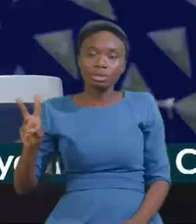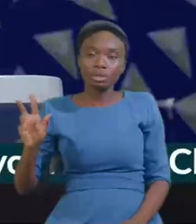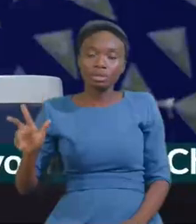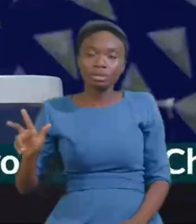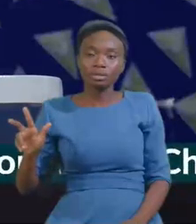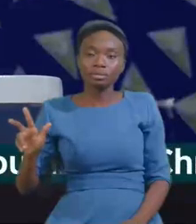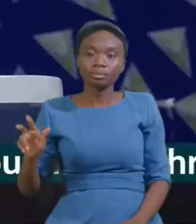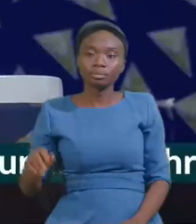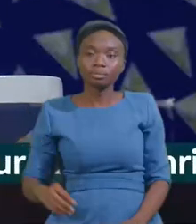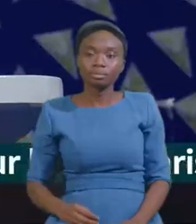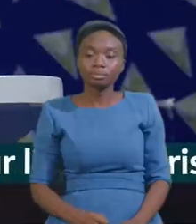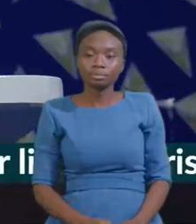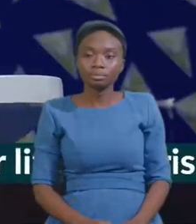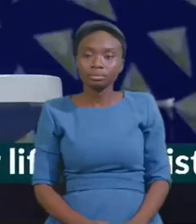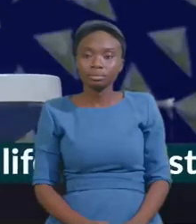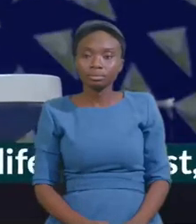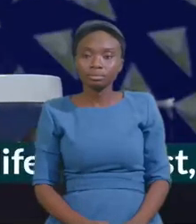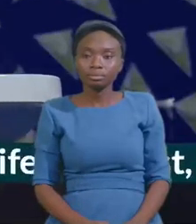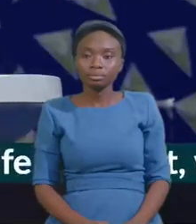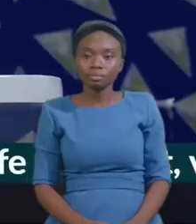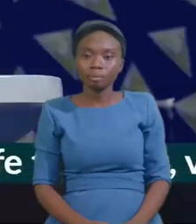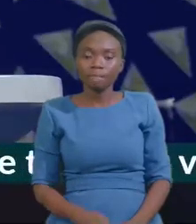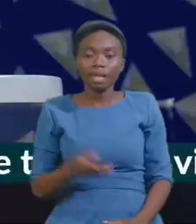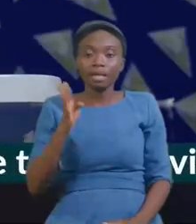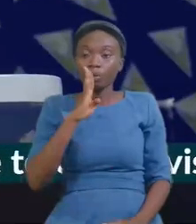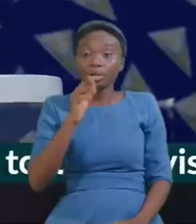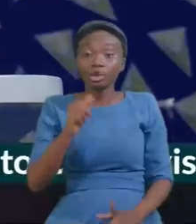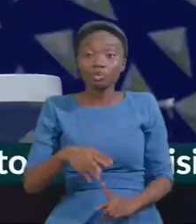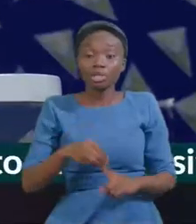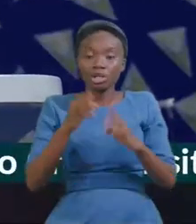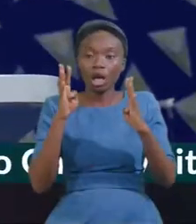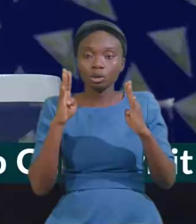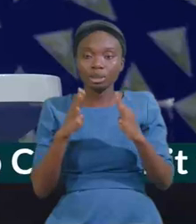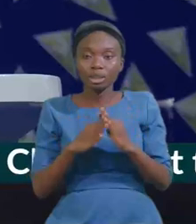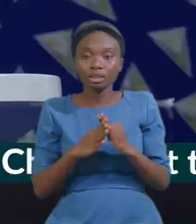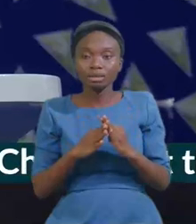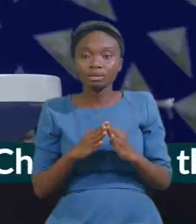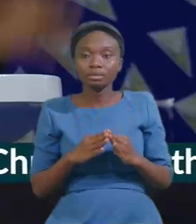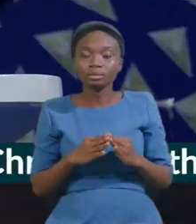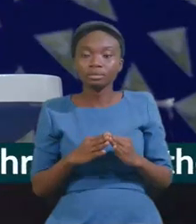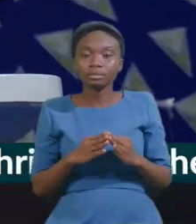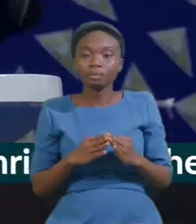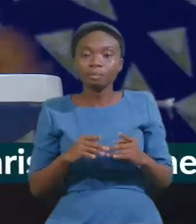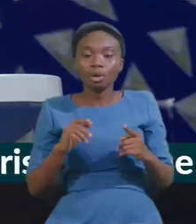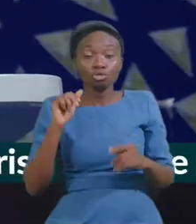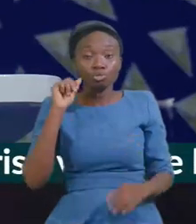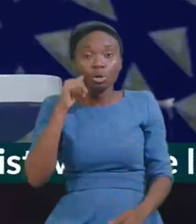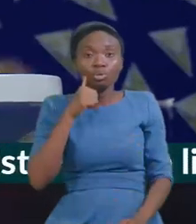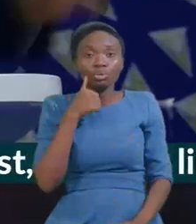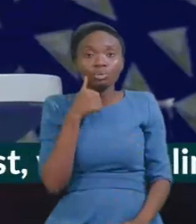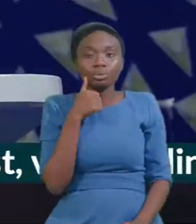9263 926. There will be a special meeting. Il y aura une réunion spéciale. Tomorrow.